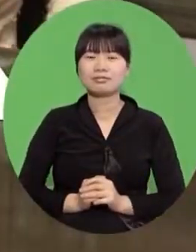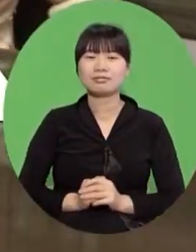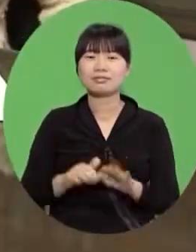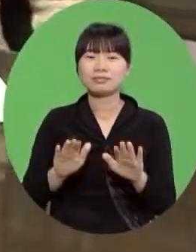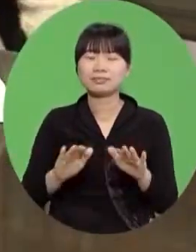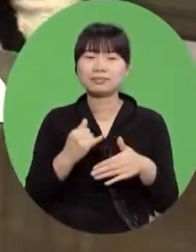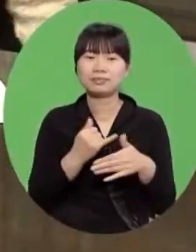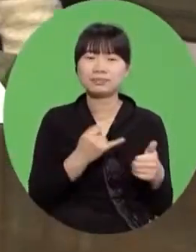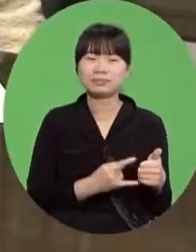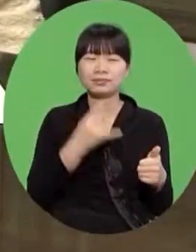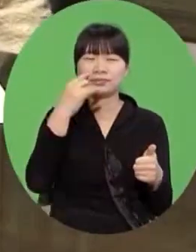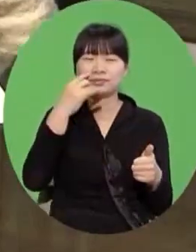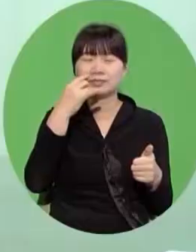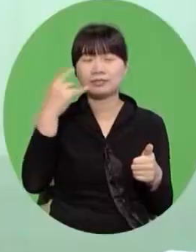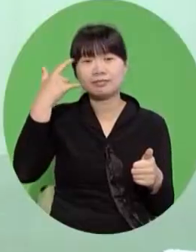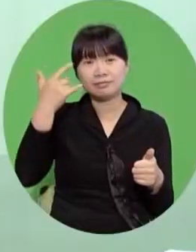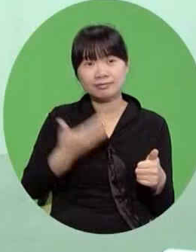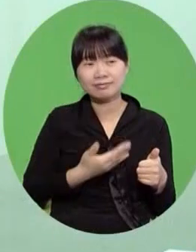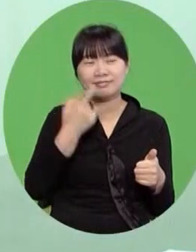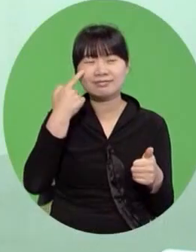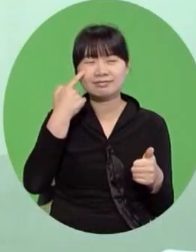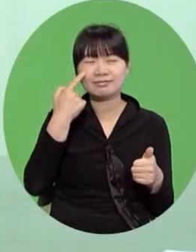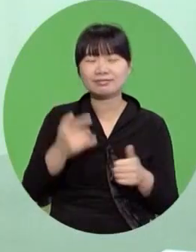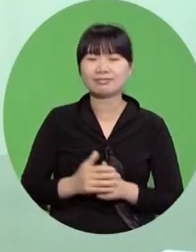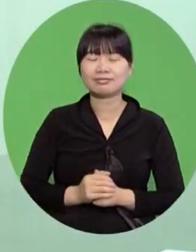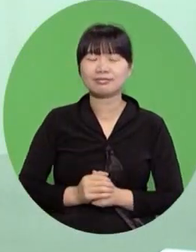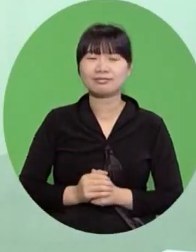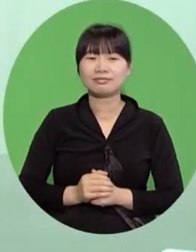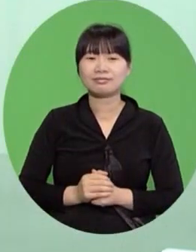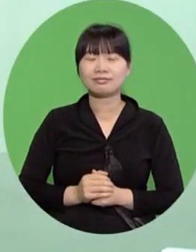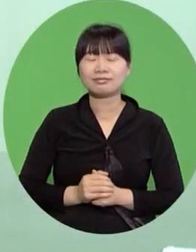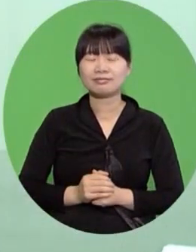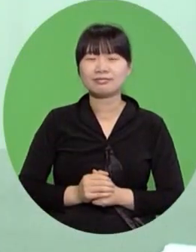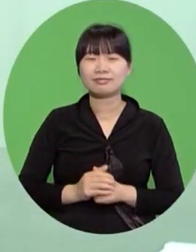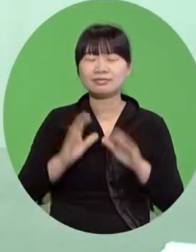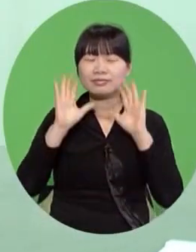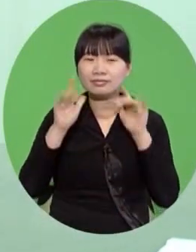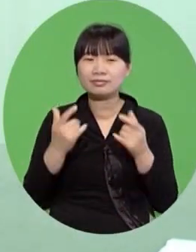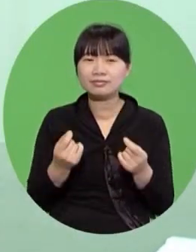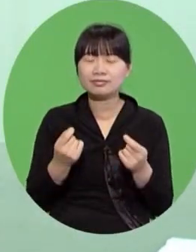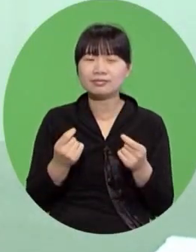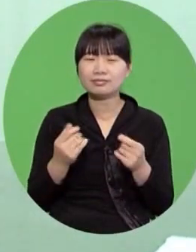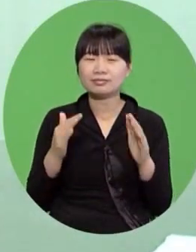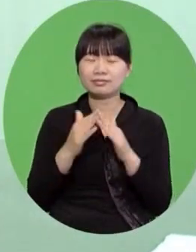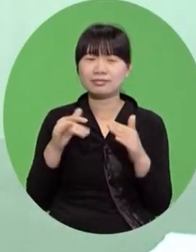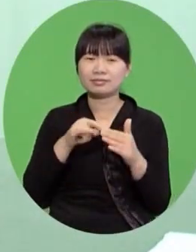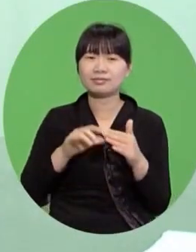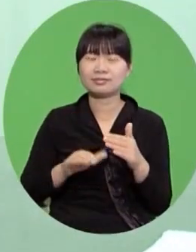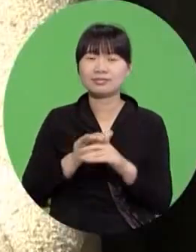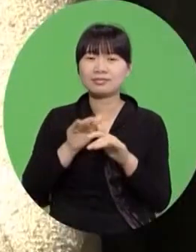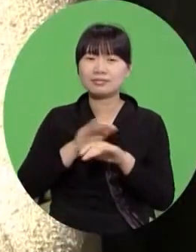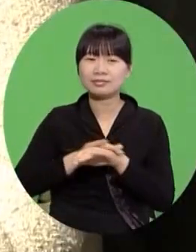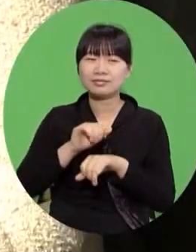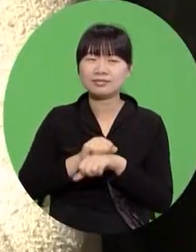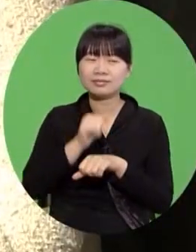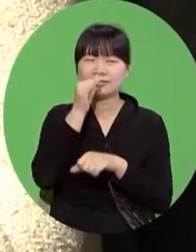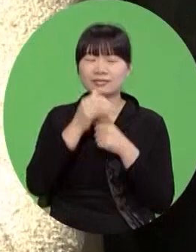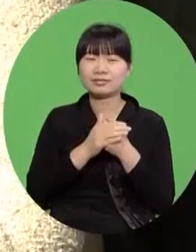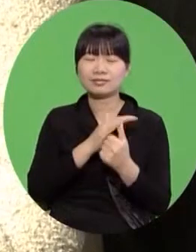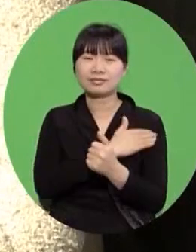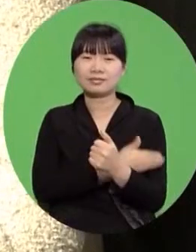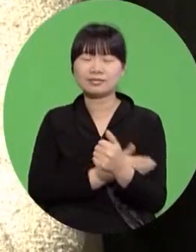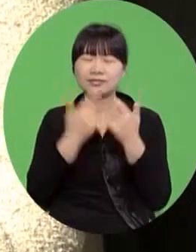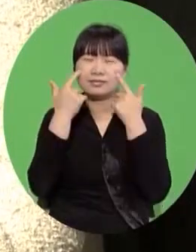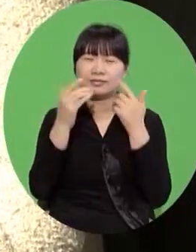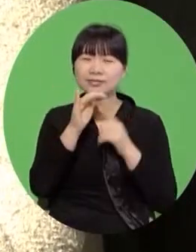자, 희연이한테 궁금한 것 좀 물어볼게요. 네. 그럼 아이가 좀 그렇게 어떻게 보면 집에서는 잘하고 그래서 능력이 분명히